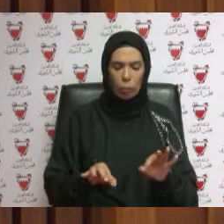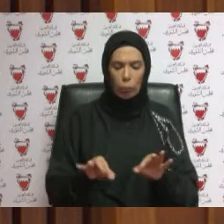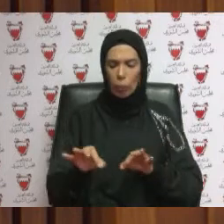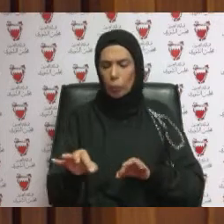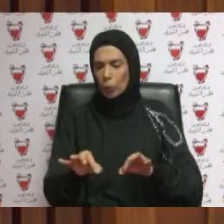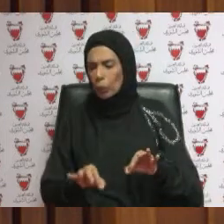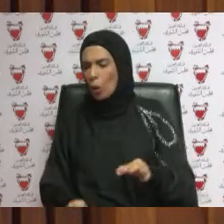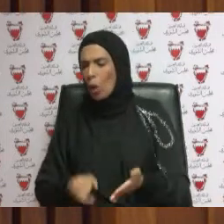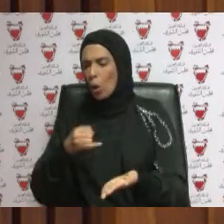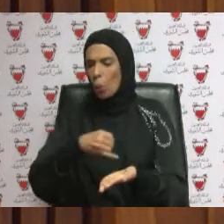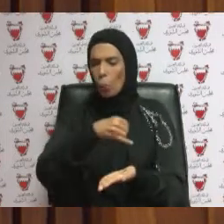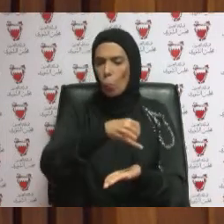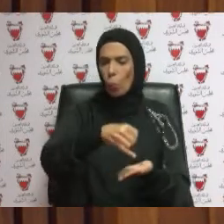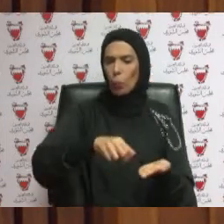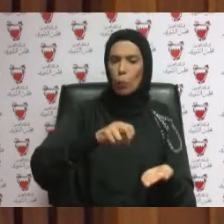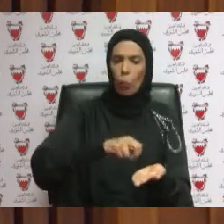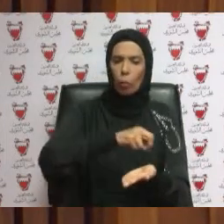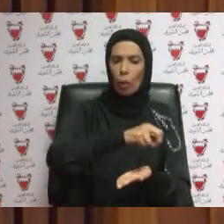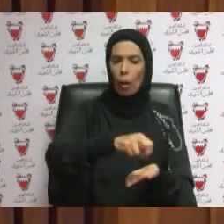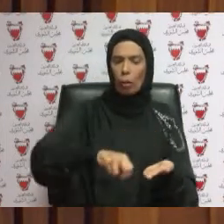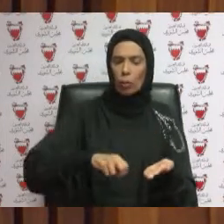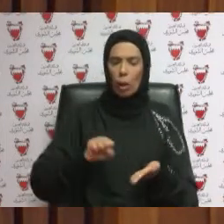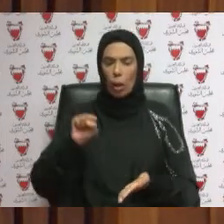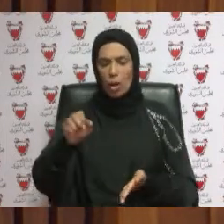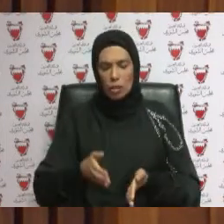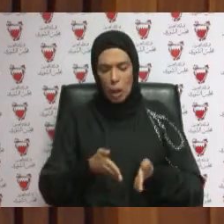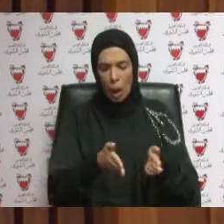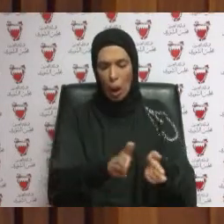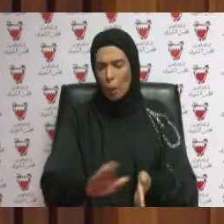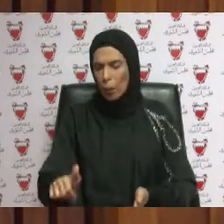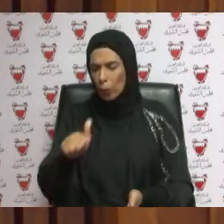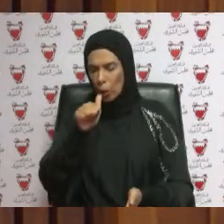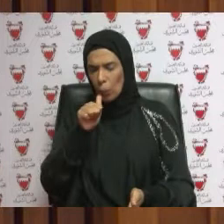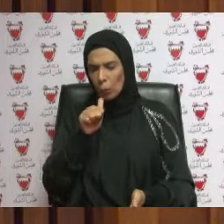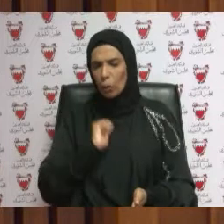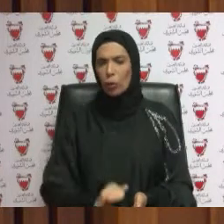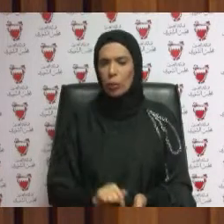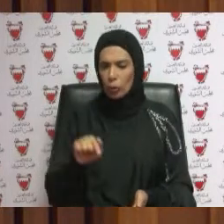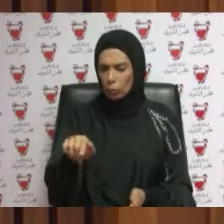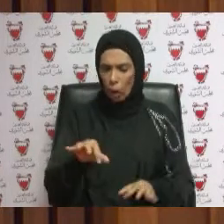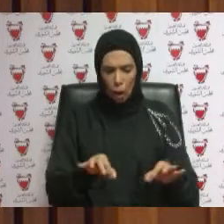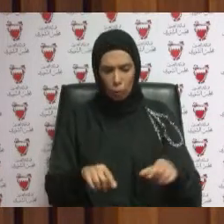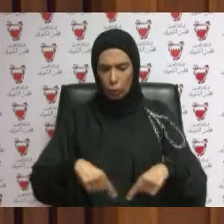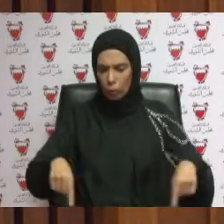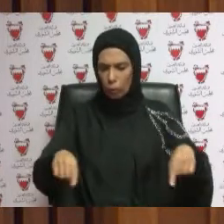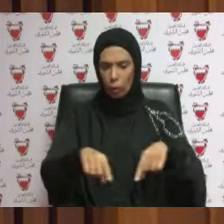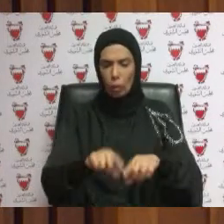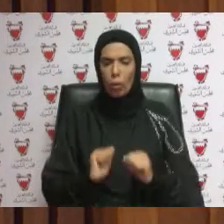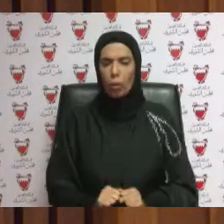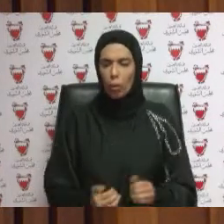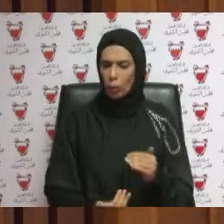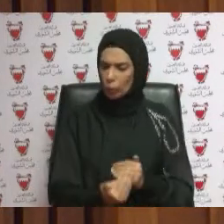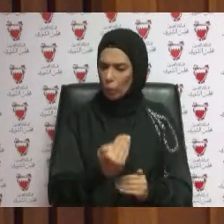والقرى تحديدها فيما يتعلق بالممرات المائية وضبط أماكنها في إطار التخطيط أسوى بتحديد